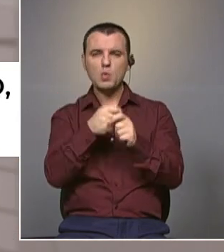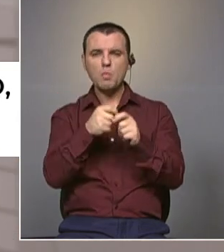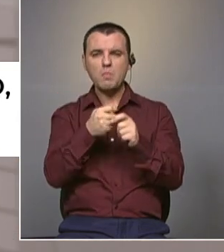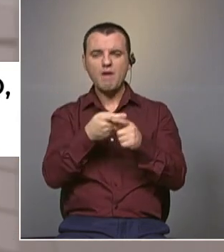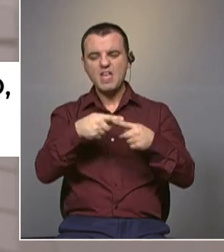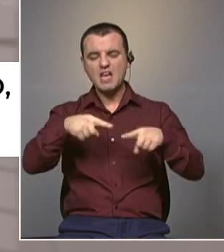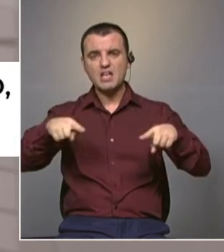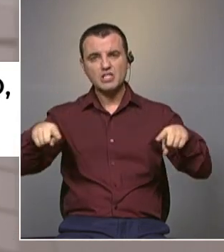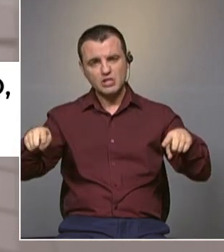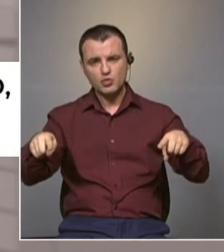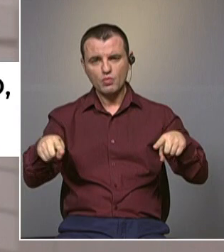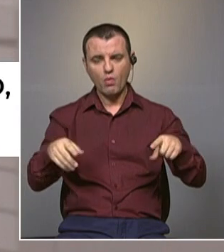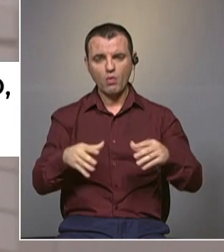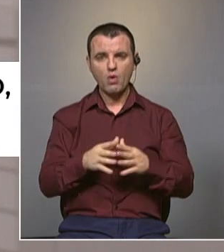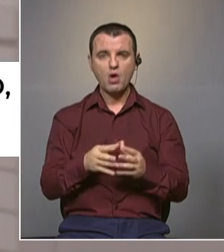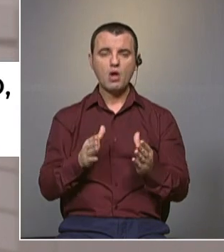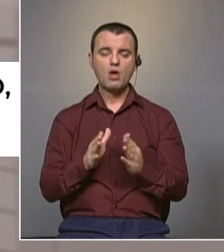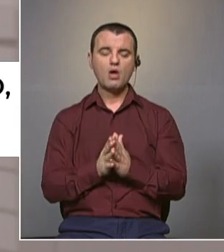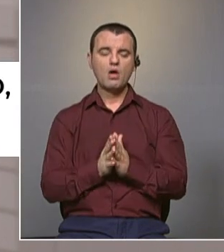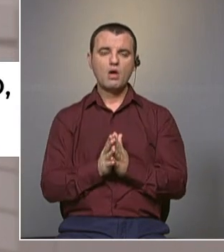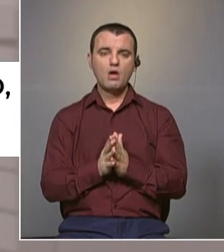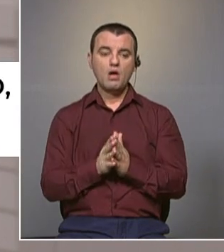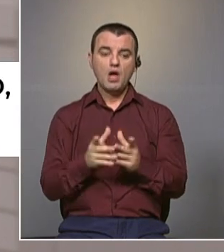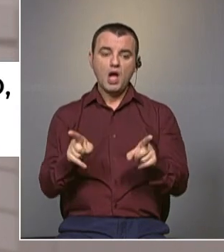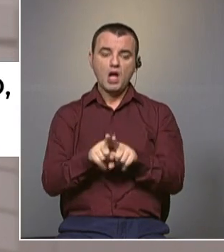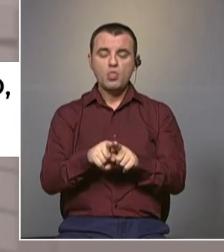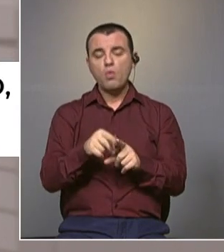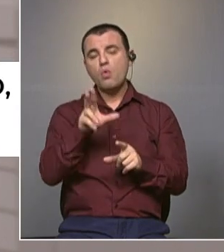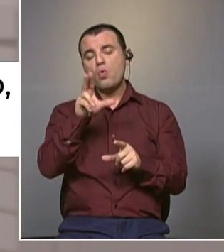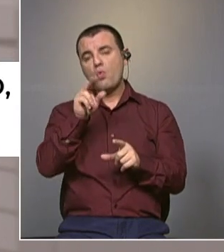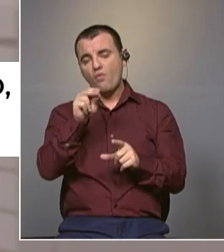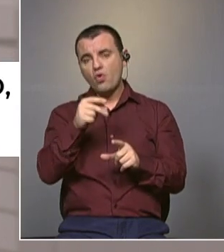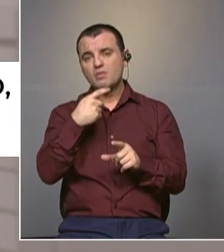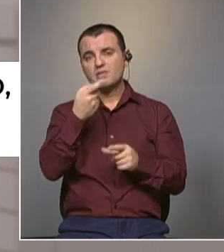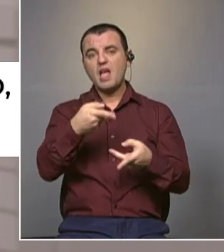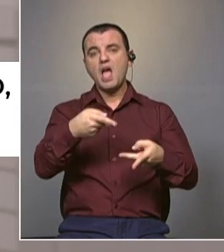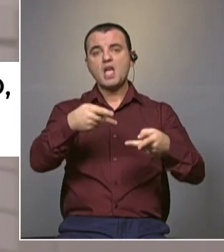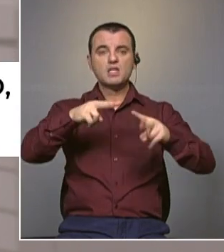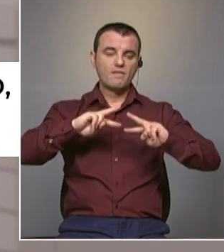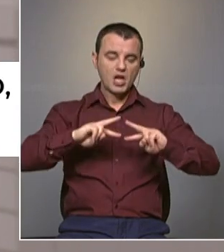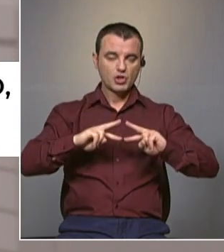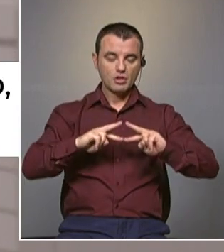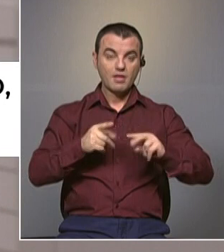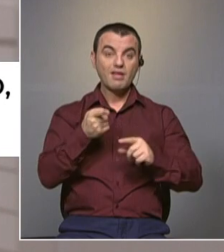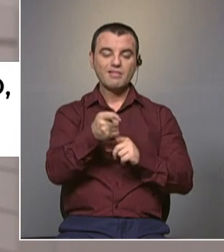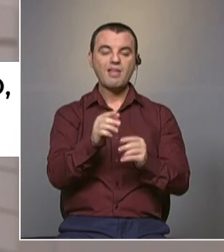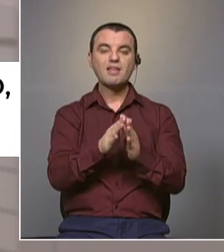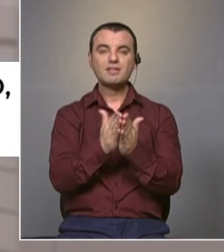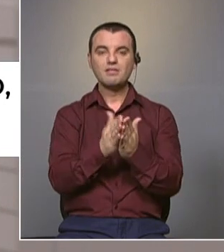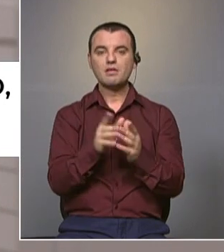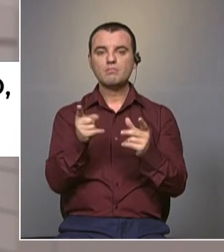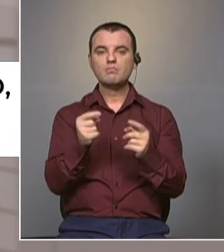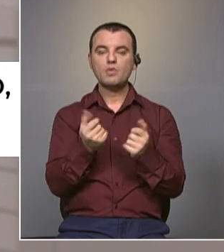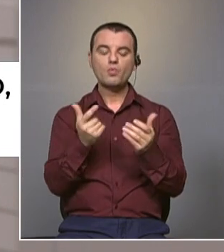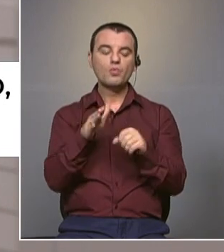от самото него. И като говоря за завръщане, тази книга много